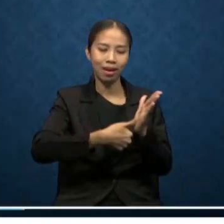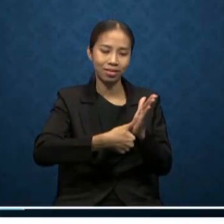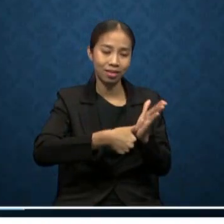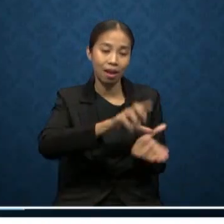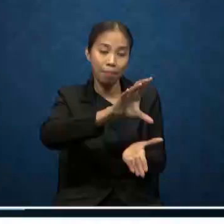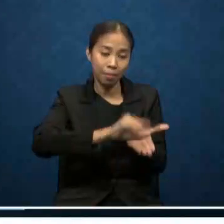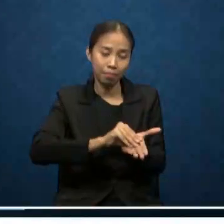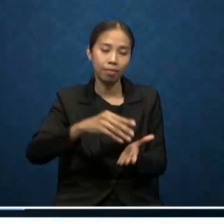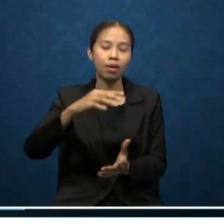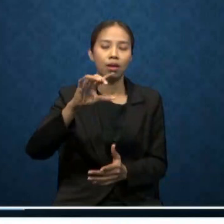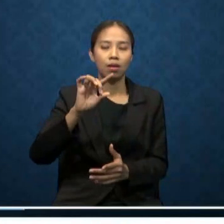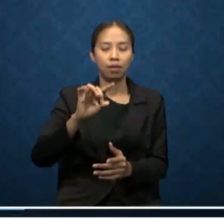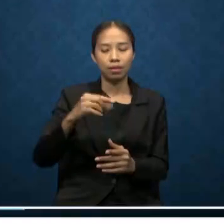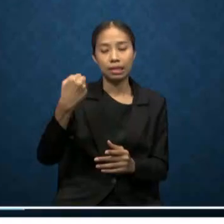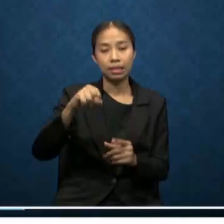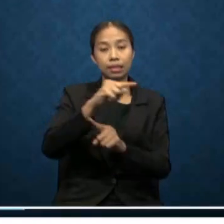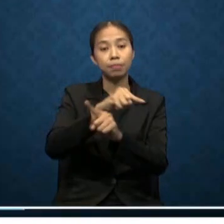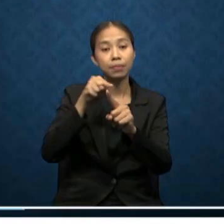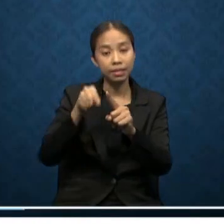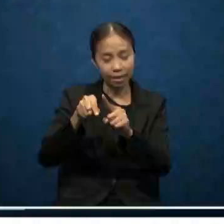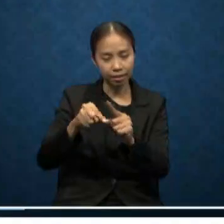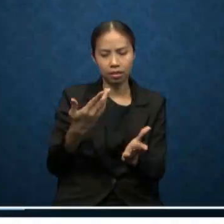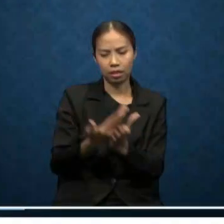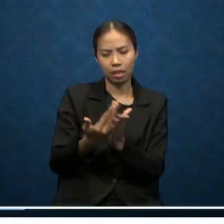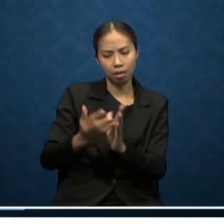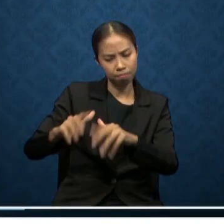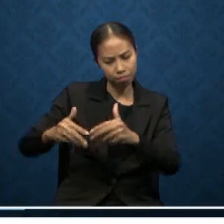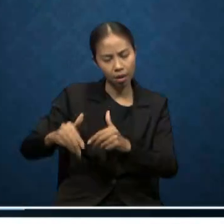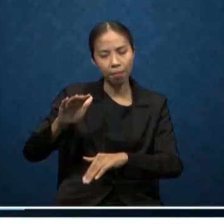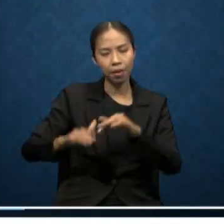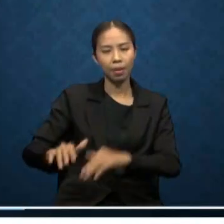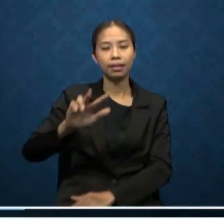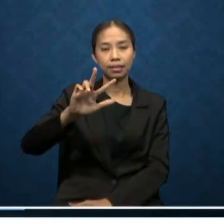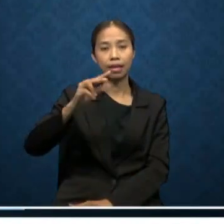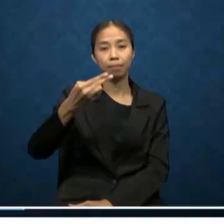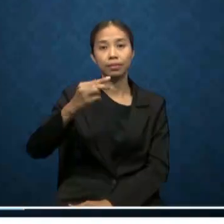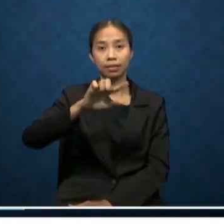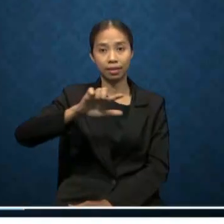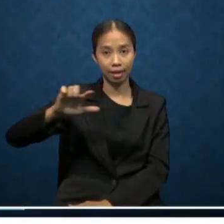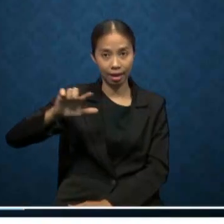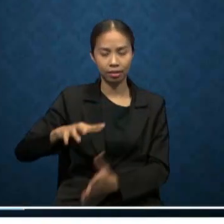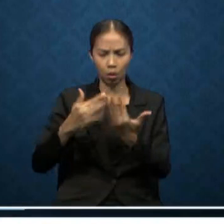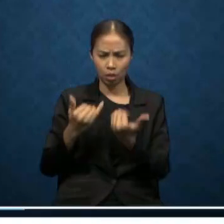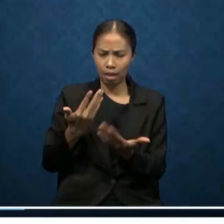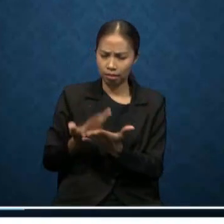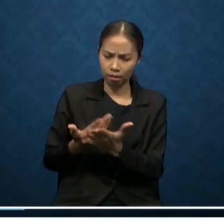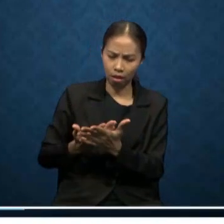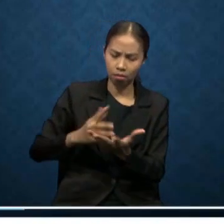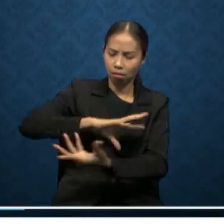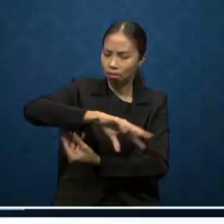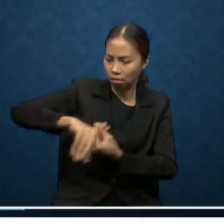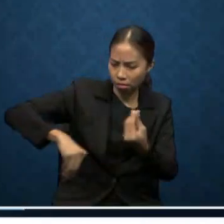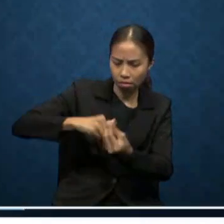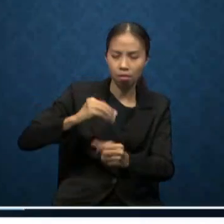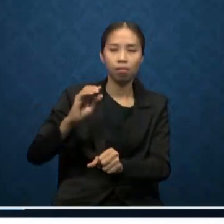ที่ประเมิได้เป็เงินไม่ตามกวา 30,000 ลานบาทต่อปีจึมลแรกไม่เพีงพอที่จะ